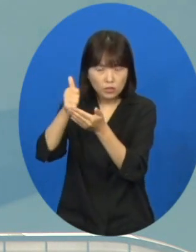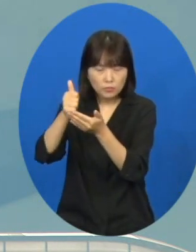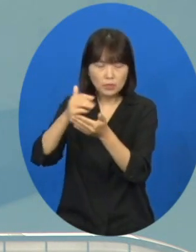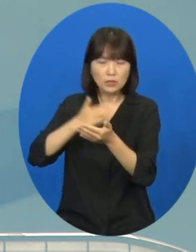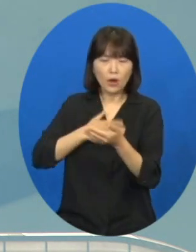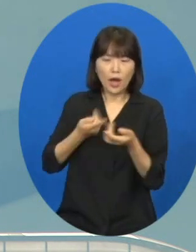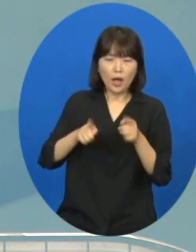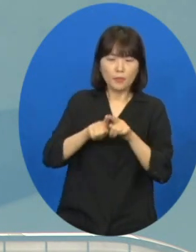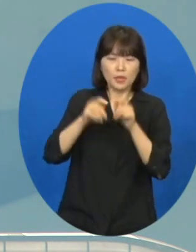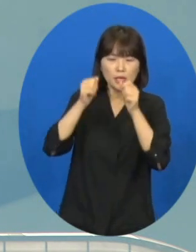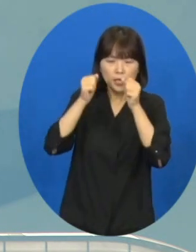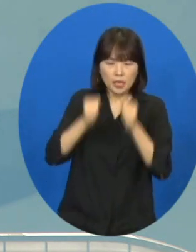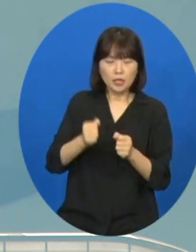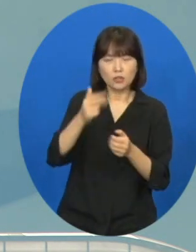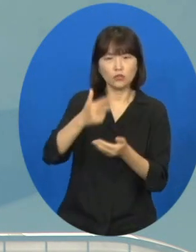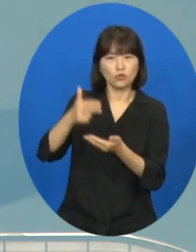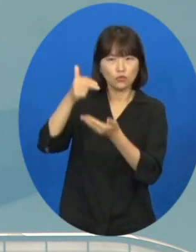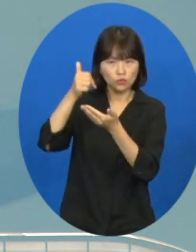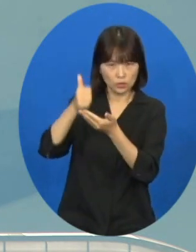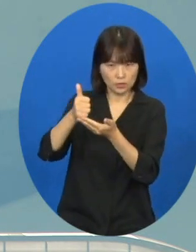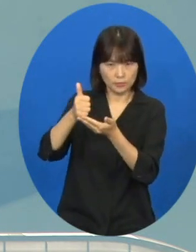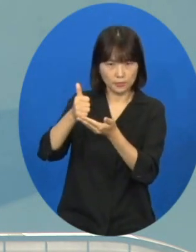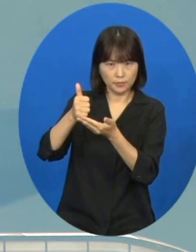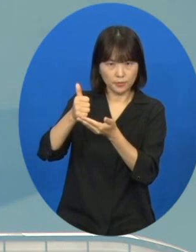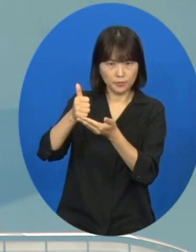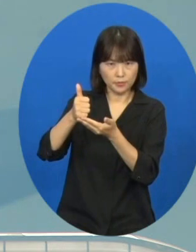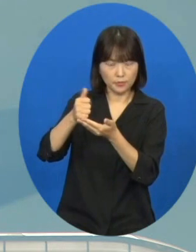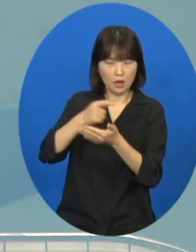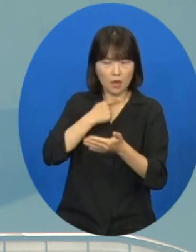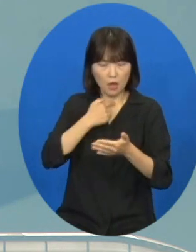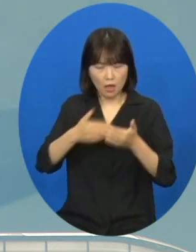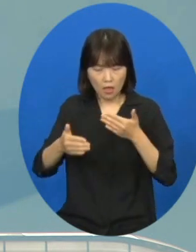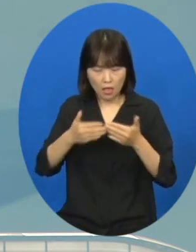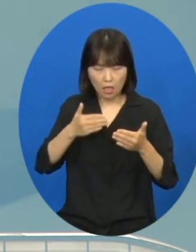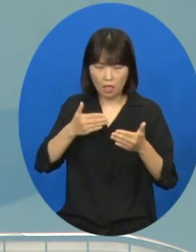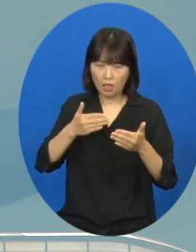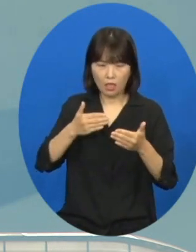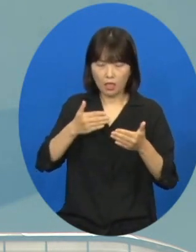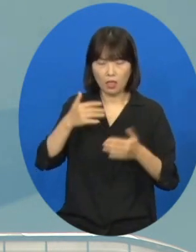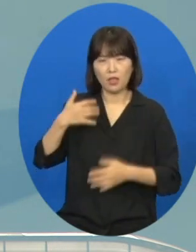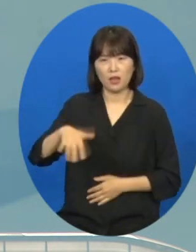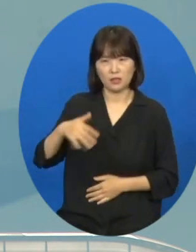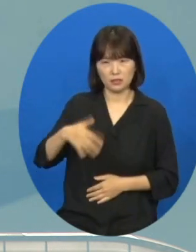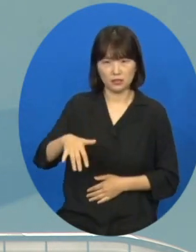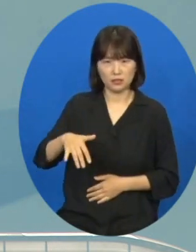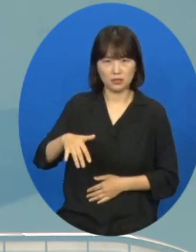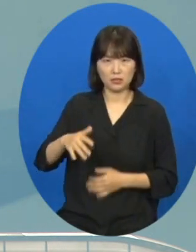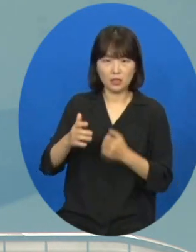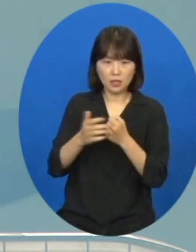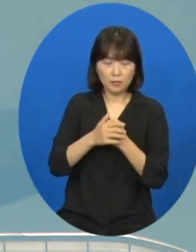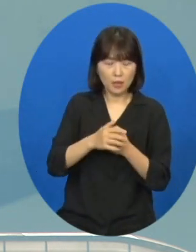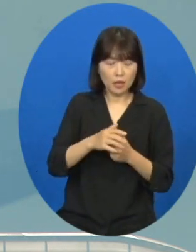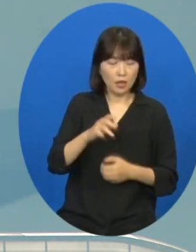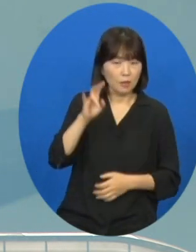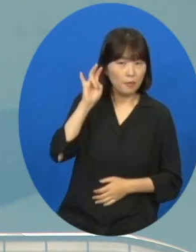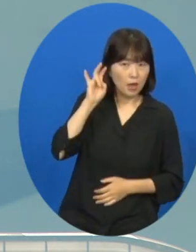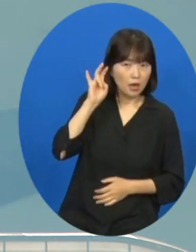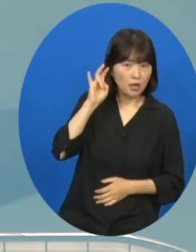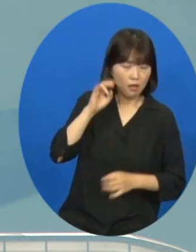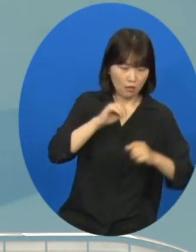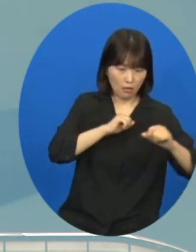같이 계신 주님으로 그렇게 체험되지는 않아요. 그러니까 마리아가 이렇게 했던